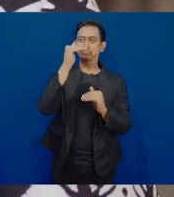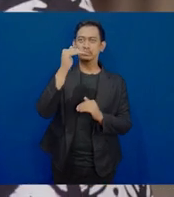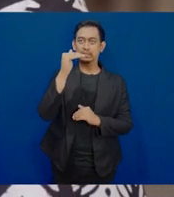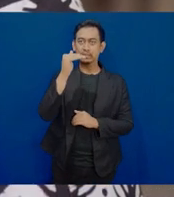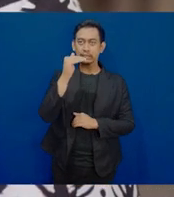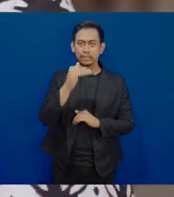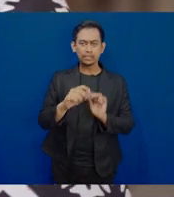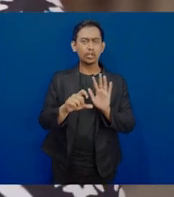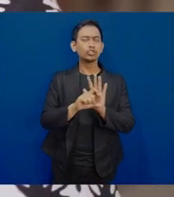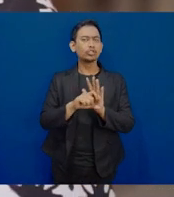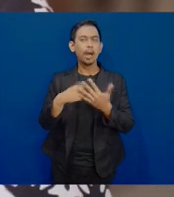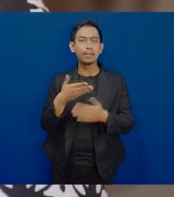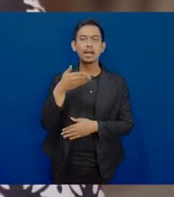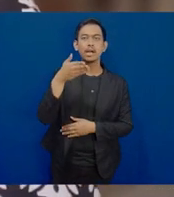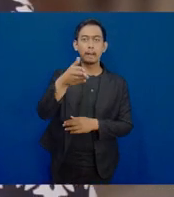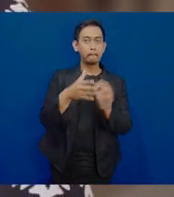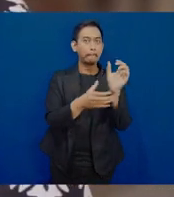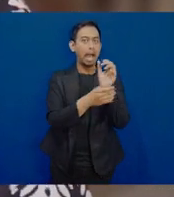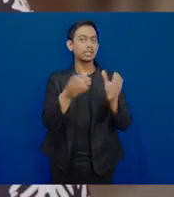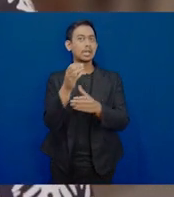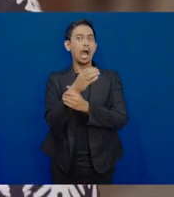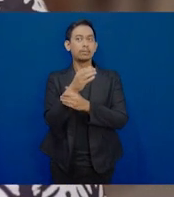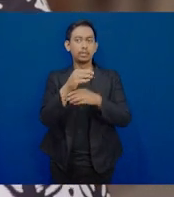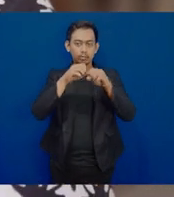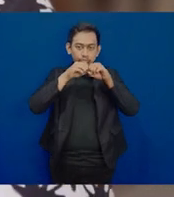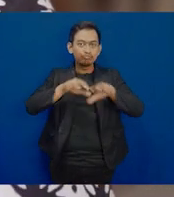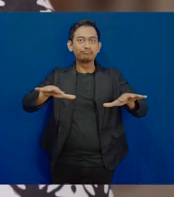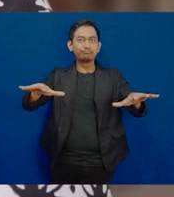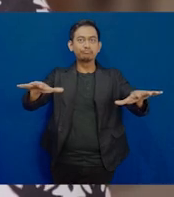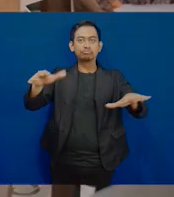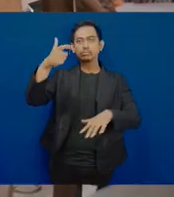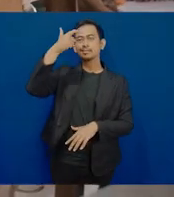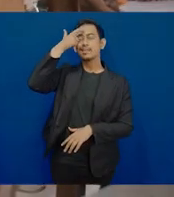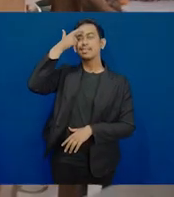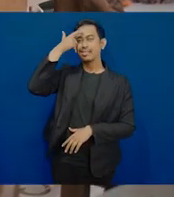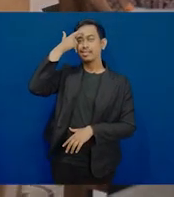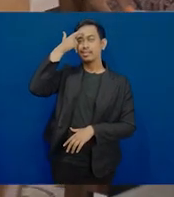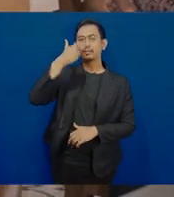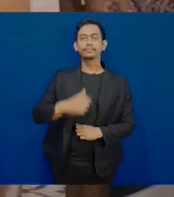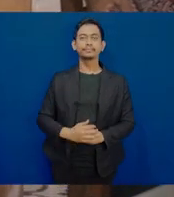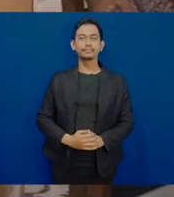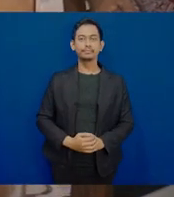kita tangani dengan baik, itu akan meluas menjadi komplikasi.